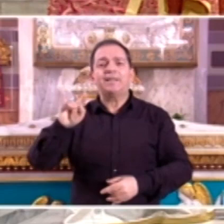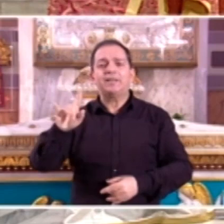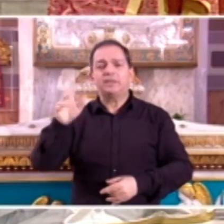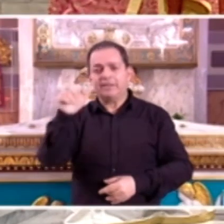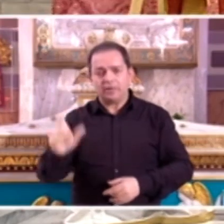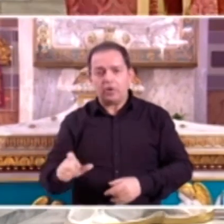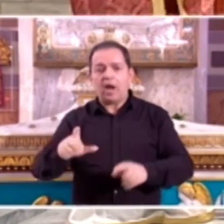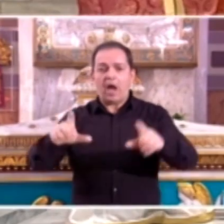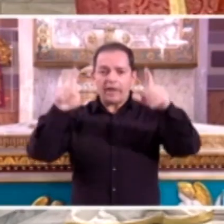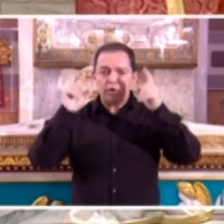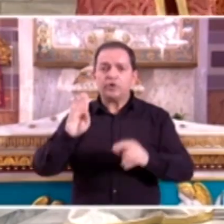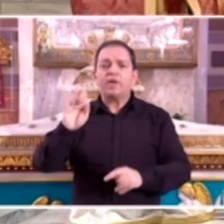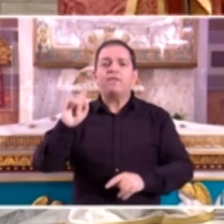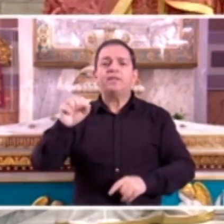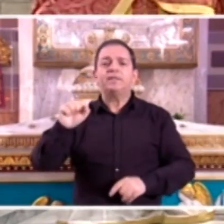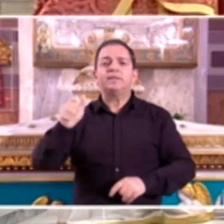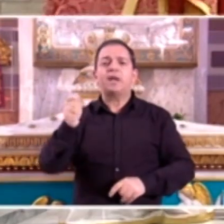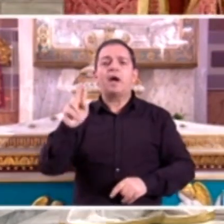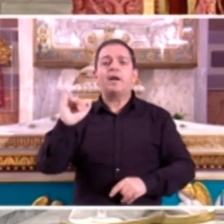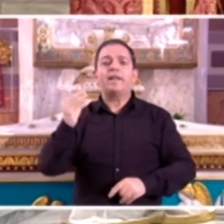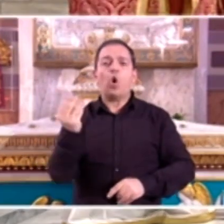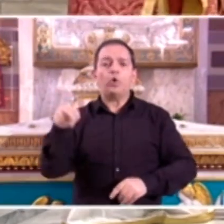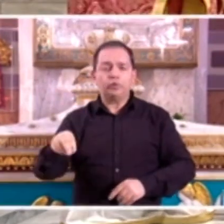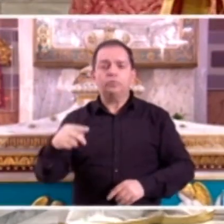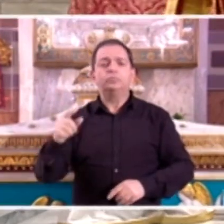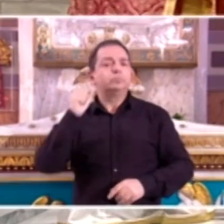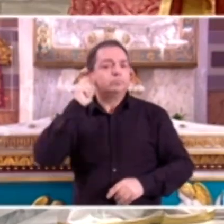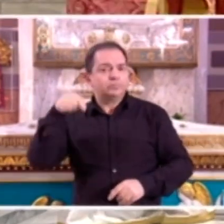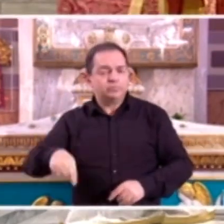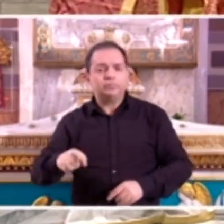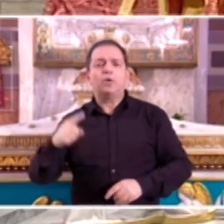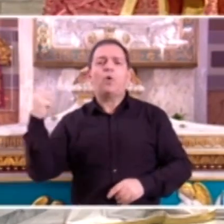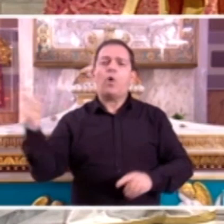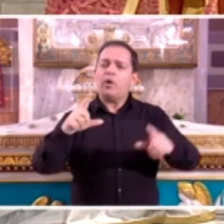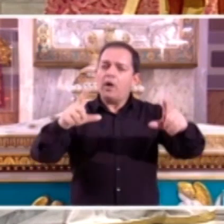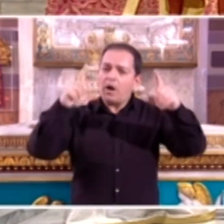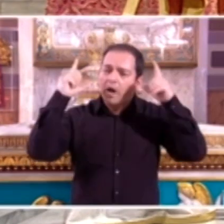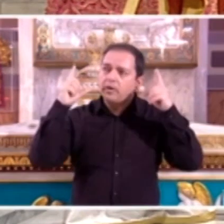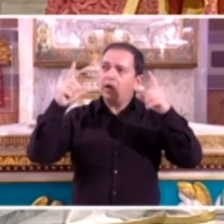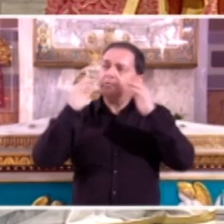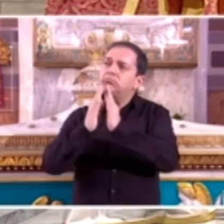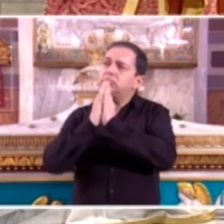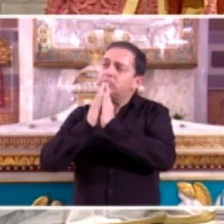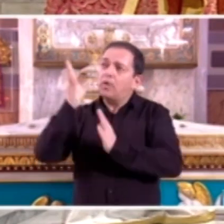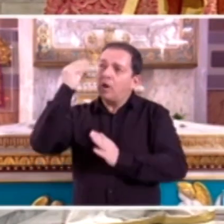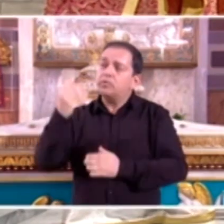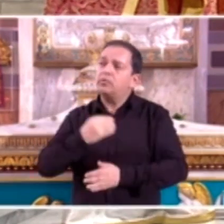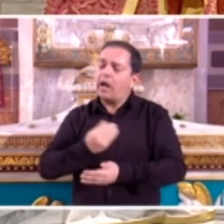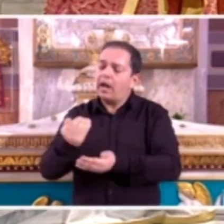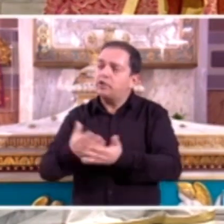ημών Βυσαρίωνος, όν την μνήμην επιτελούμεν και πάντων των Αγίων, ελεήσε και σώσε ημάς,